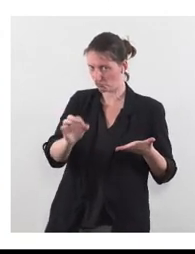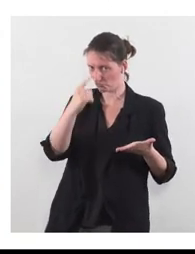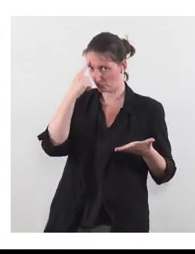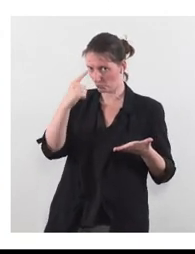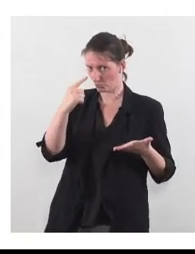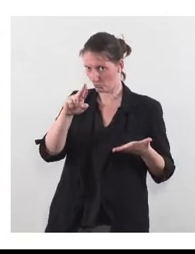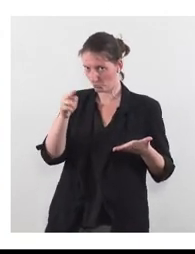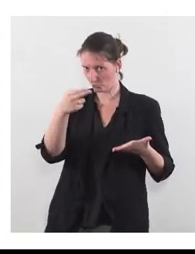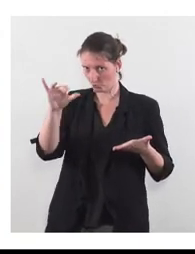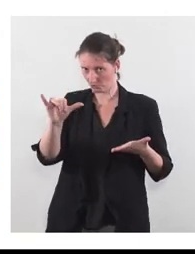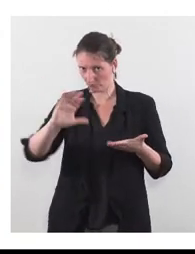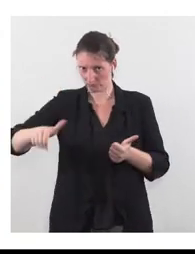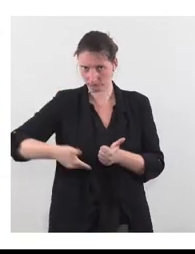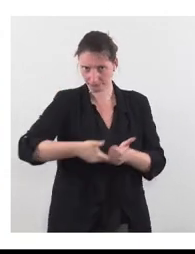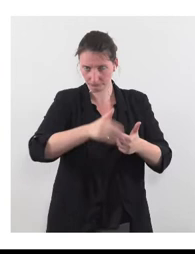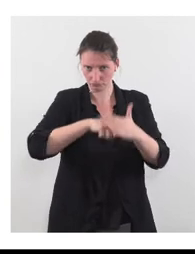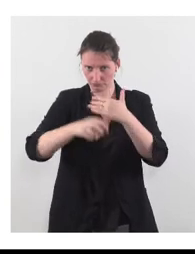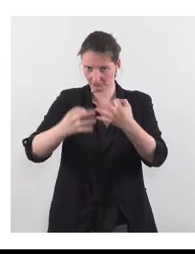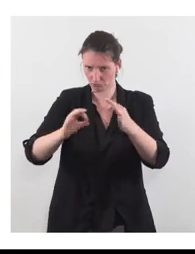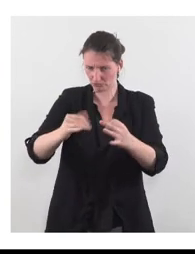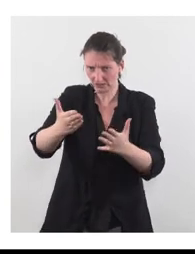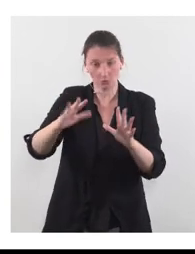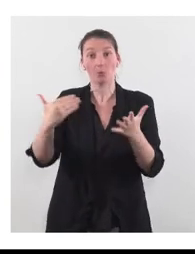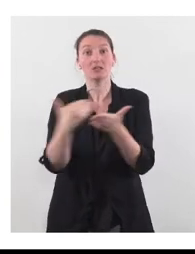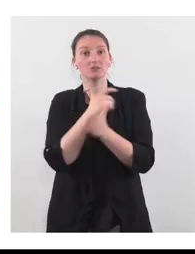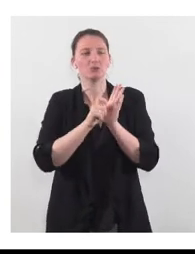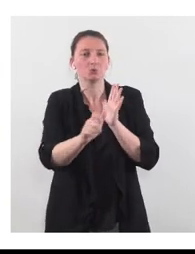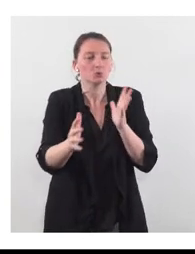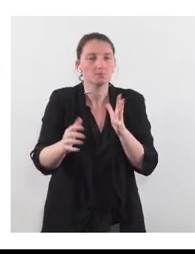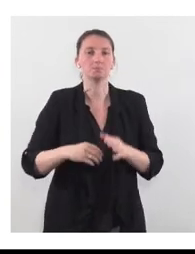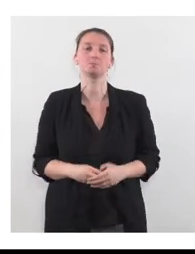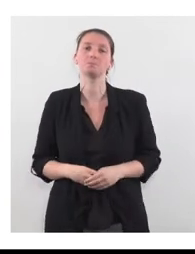Si vous les amenez au tribunal, comment se passe la procédure?